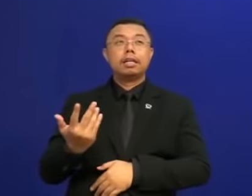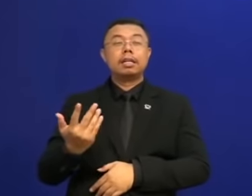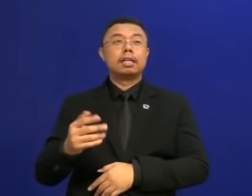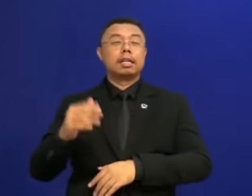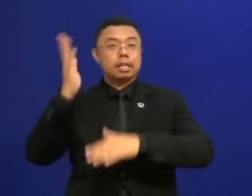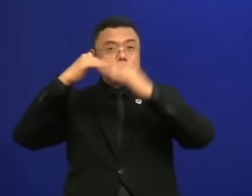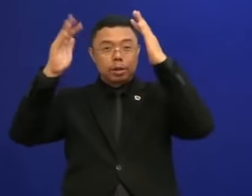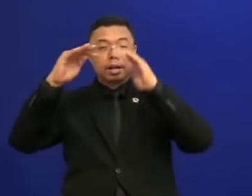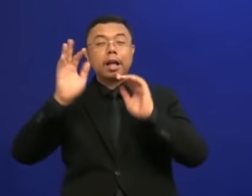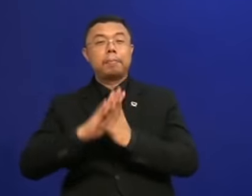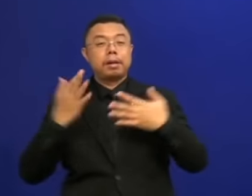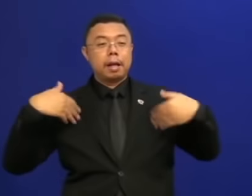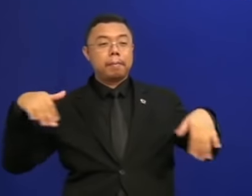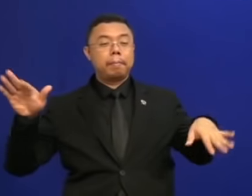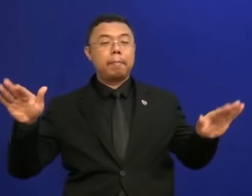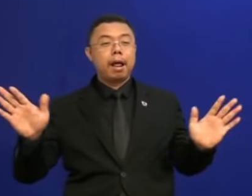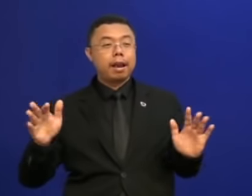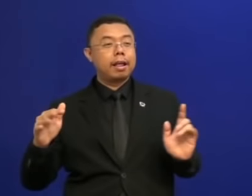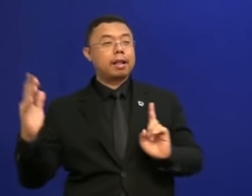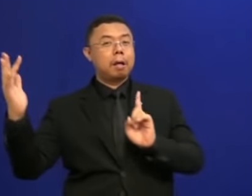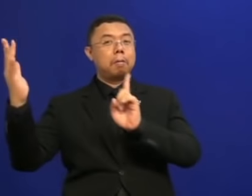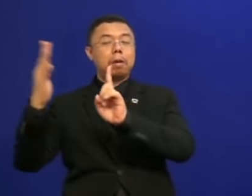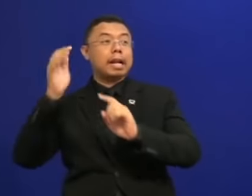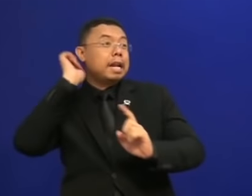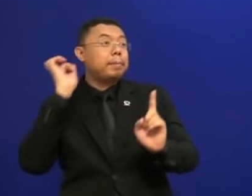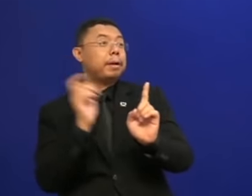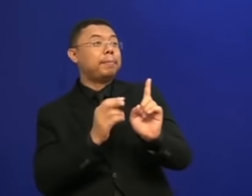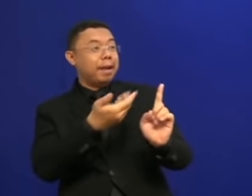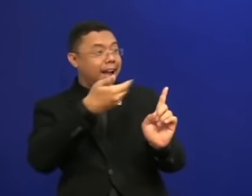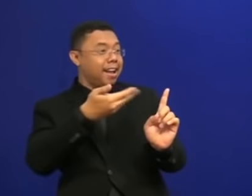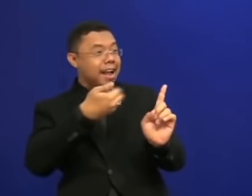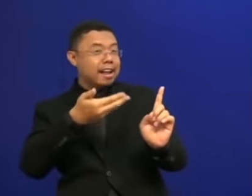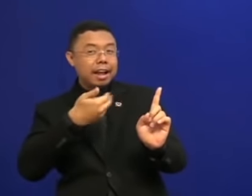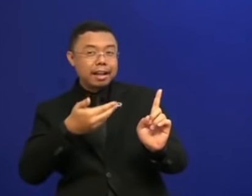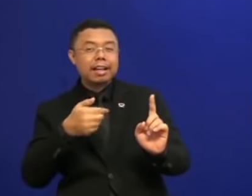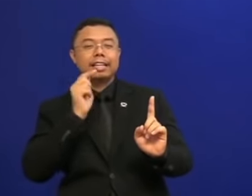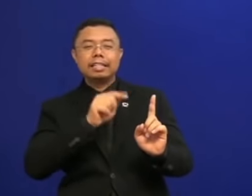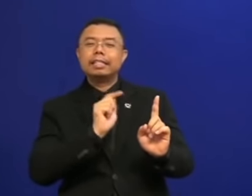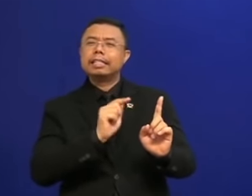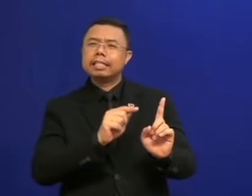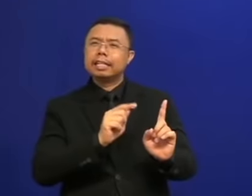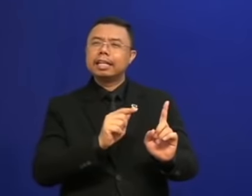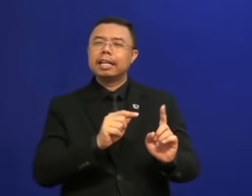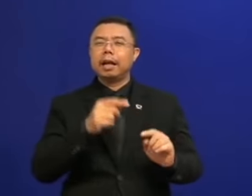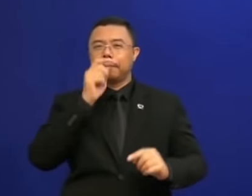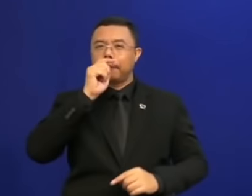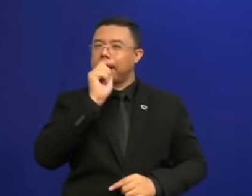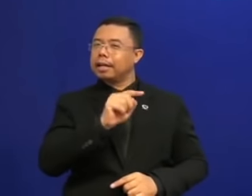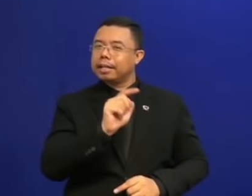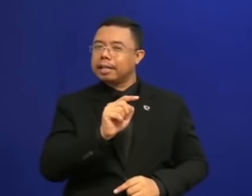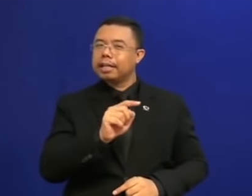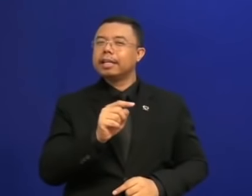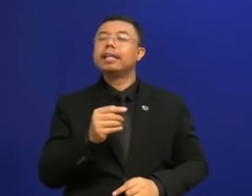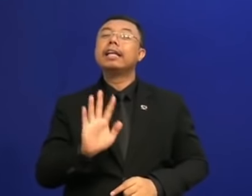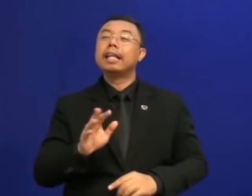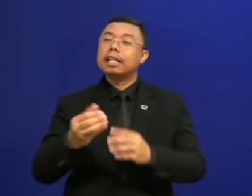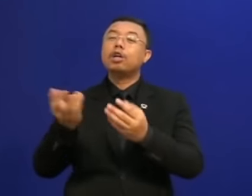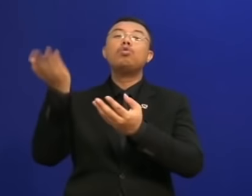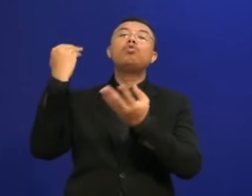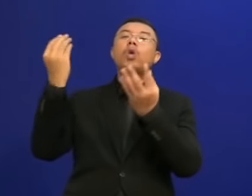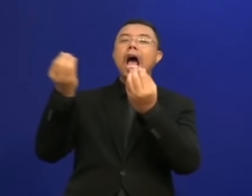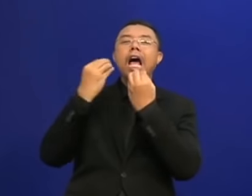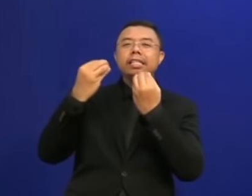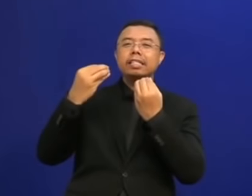disambut malaikat-malaikat, juga ibu-ibu menyambut saya. Ini loh, Bapak ini loh yang